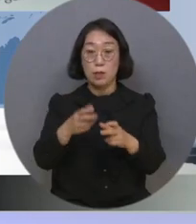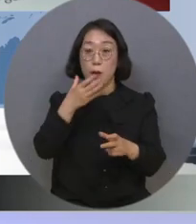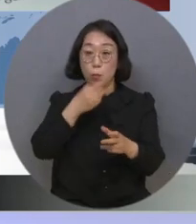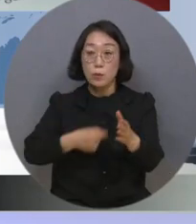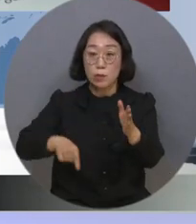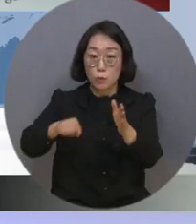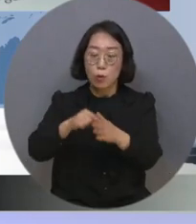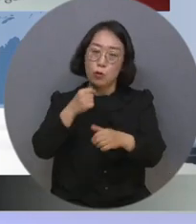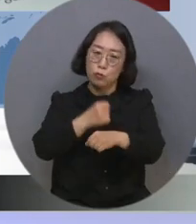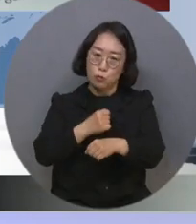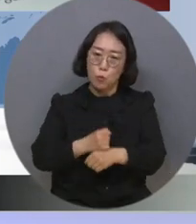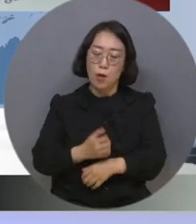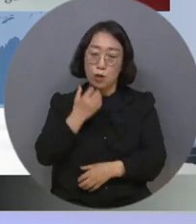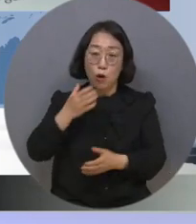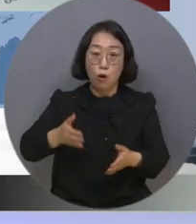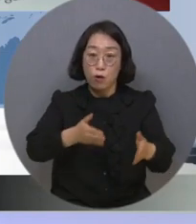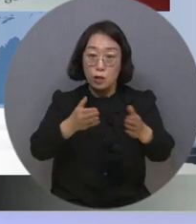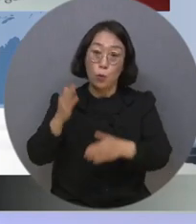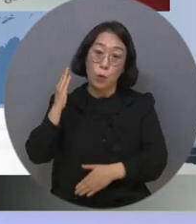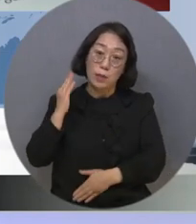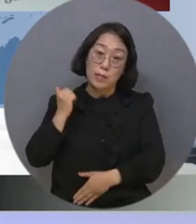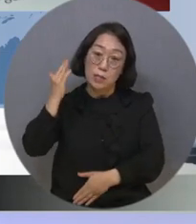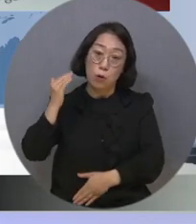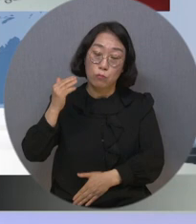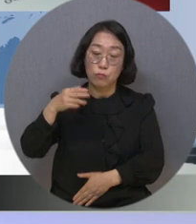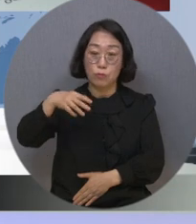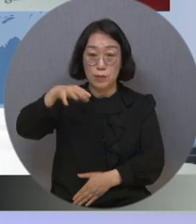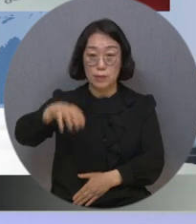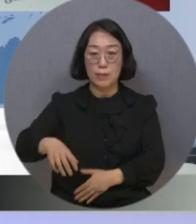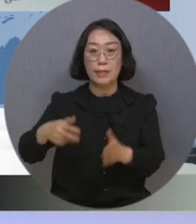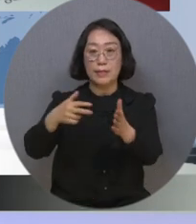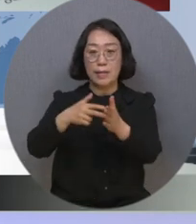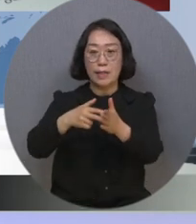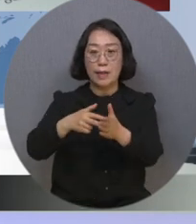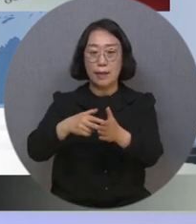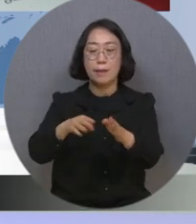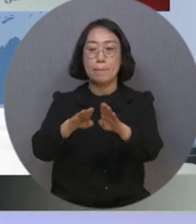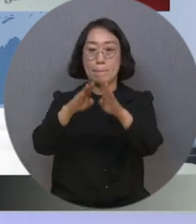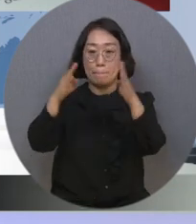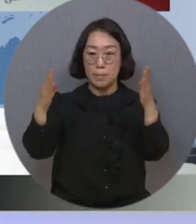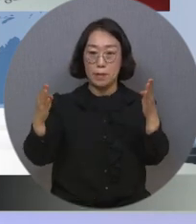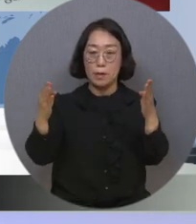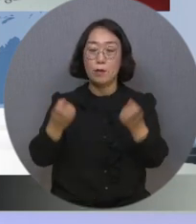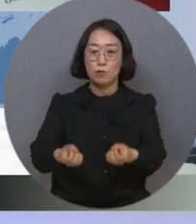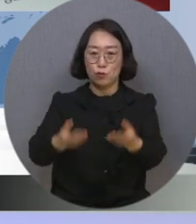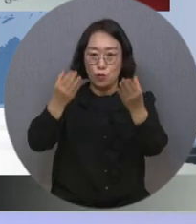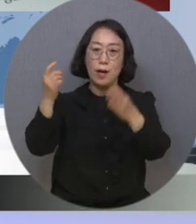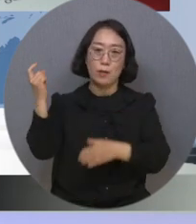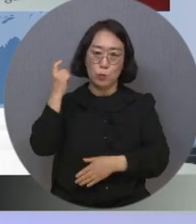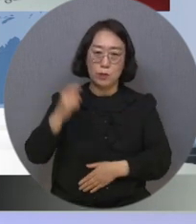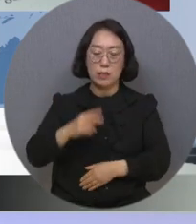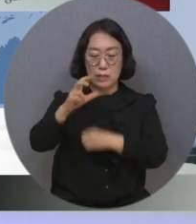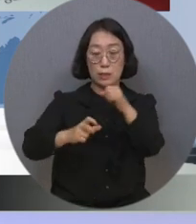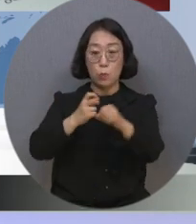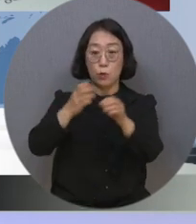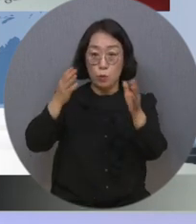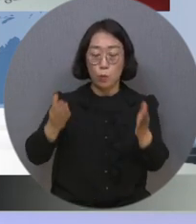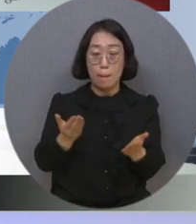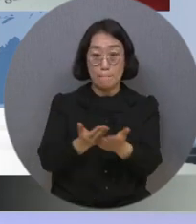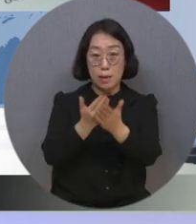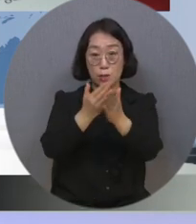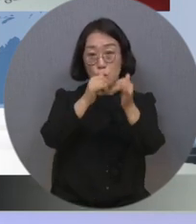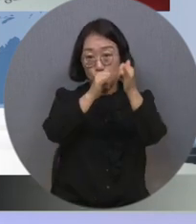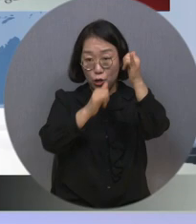위해 힘써온 경기도 의정부시 미랄복지재단 이전 개소식이 있었습니다. 지난 25년 동안의 성장을